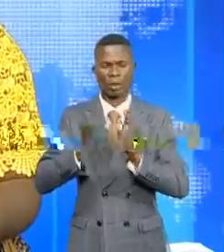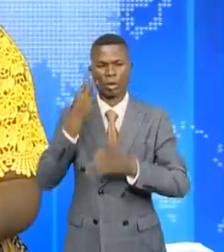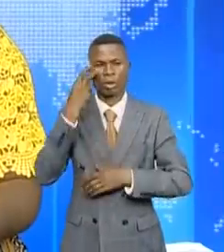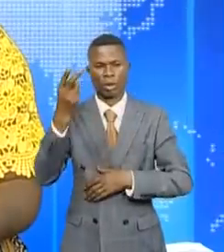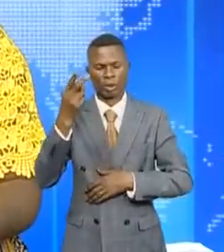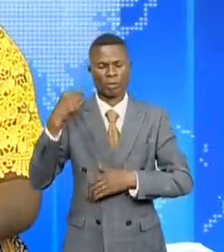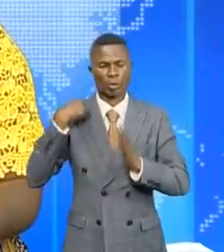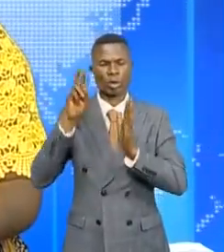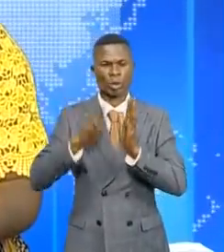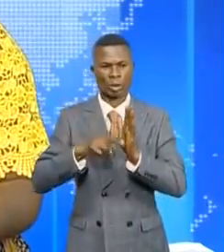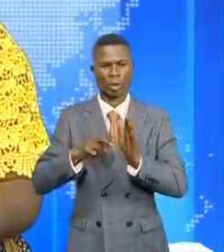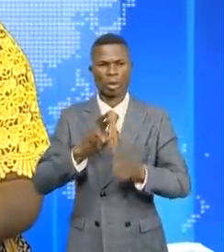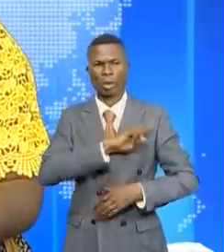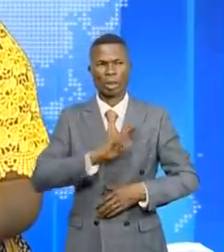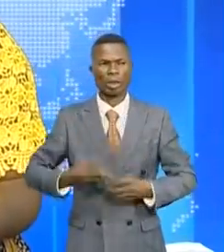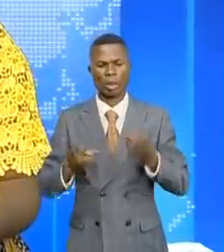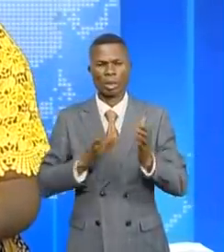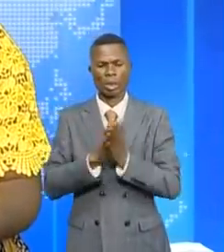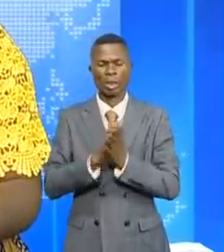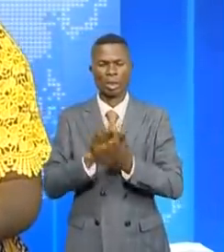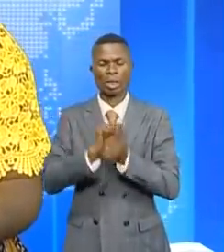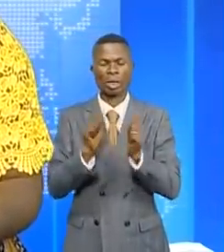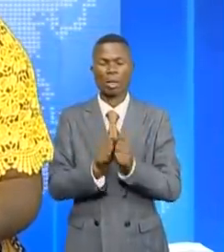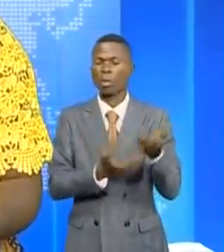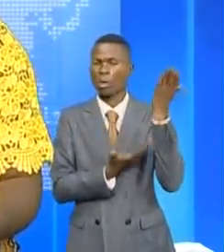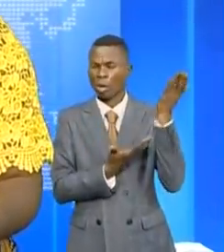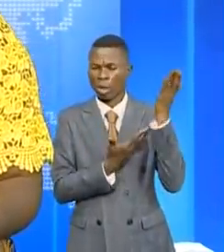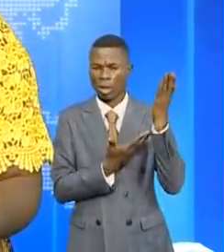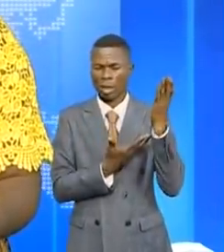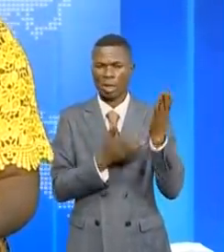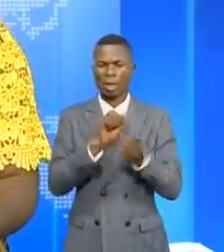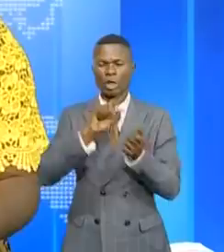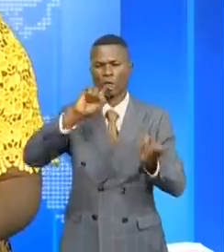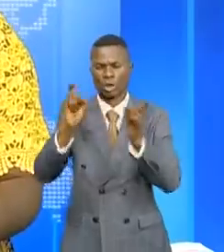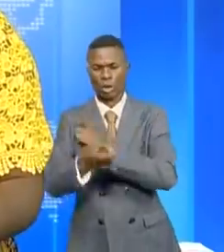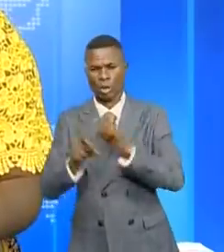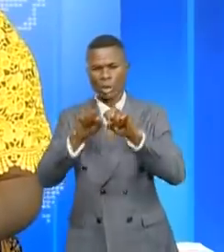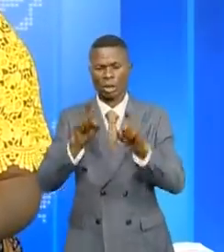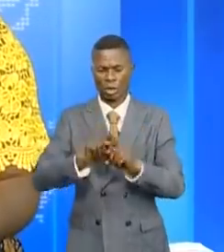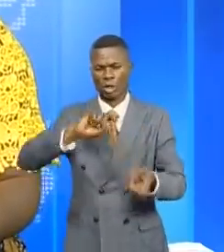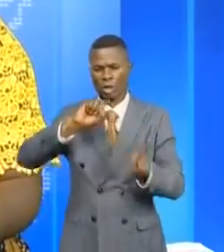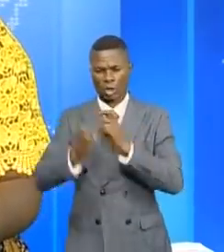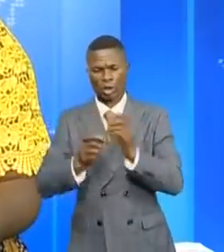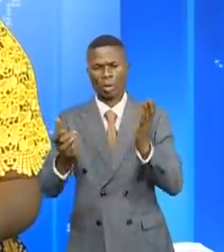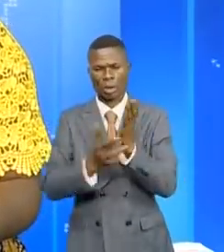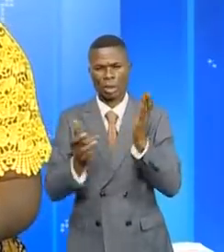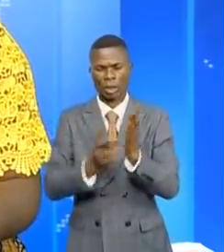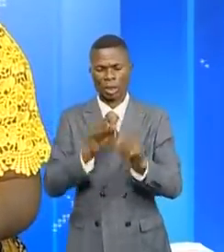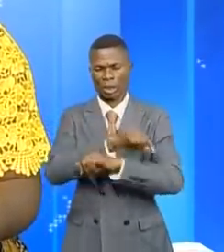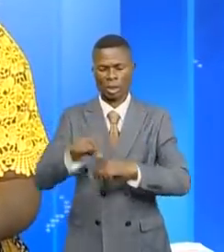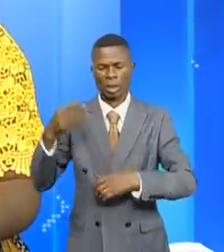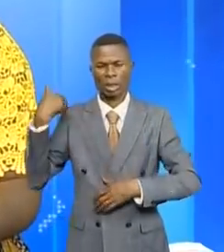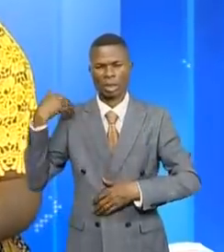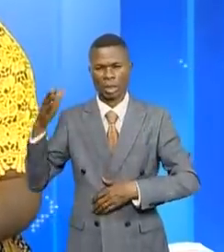du gouvernement de la République concernant les défis majeurs liés à la réforme et la modernisation de